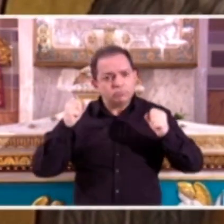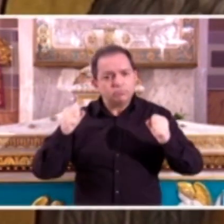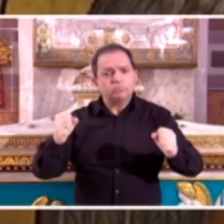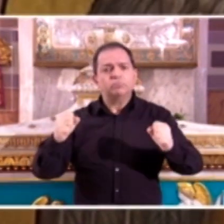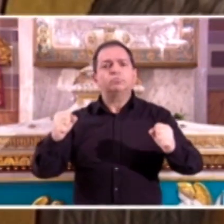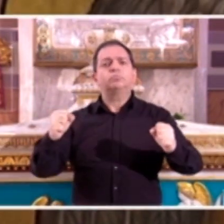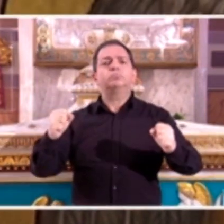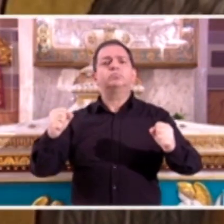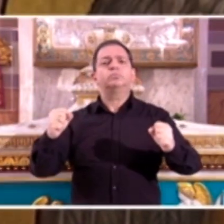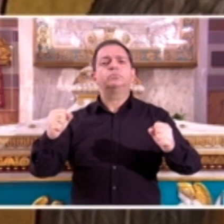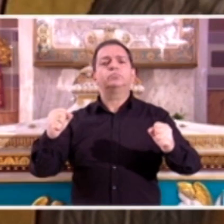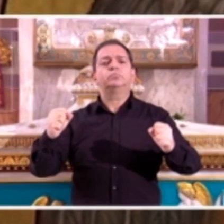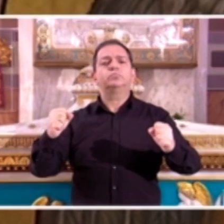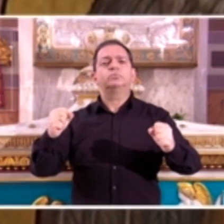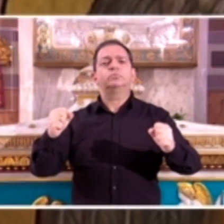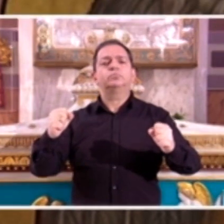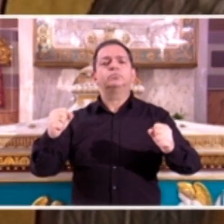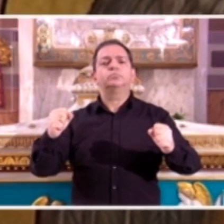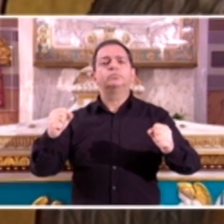ημών, παρά του Κυρίου